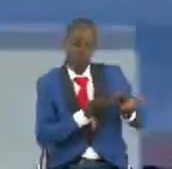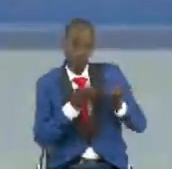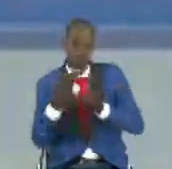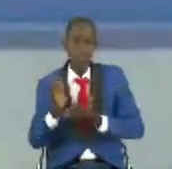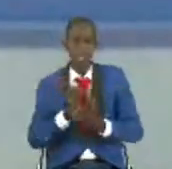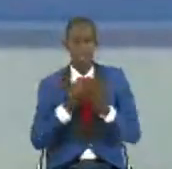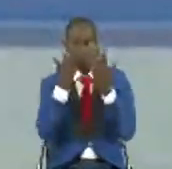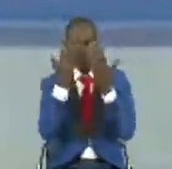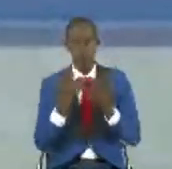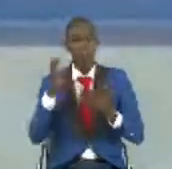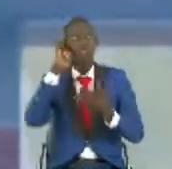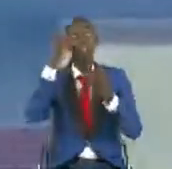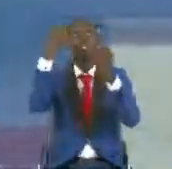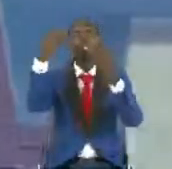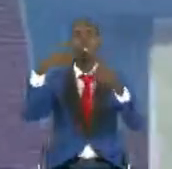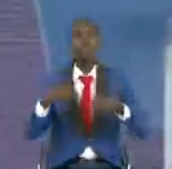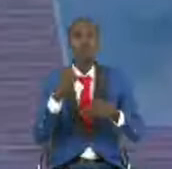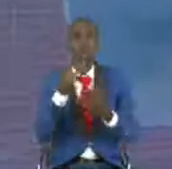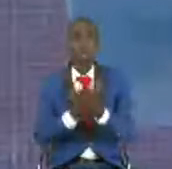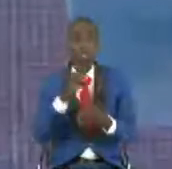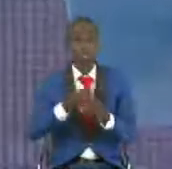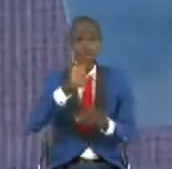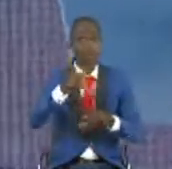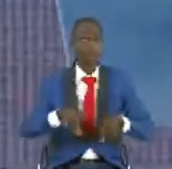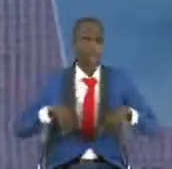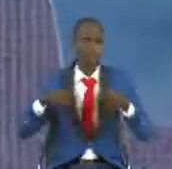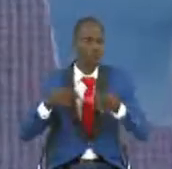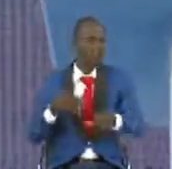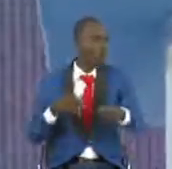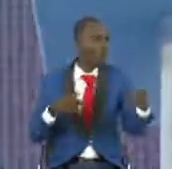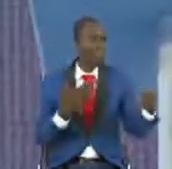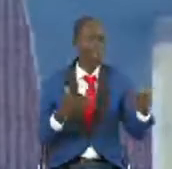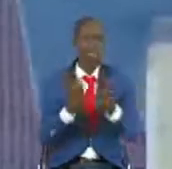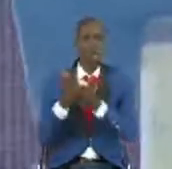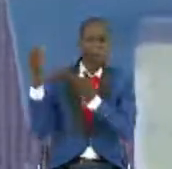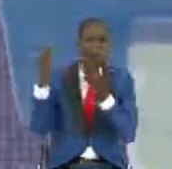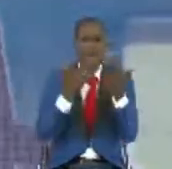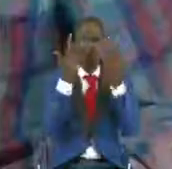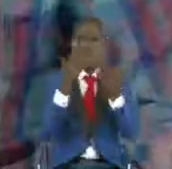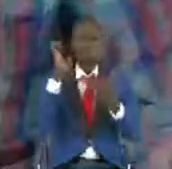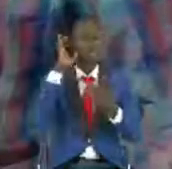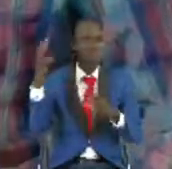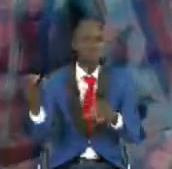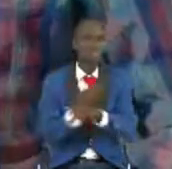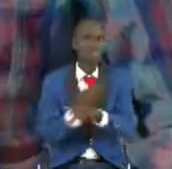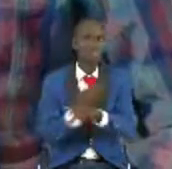s'est chargé. Et nous l'avons, pour que dans ta vie, tout cela qui cause la douleur, il a déjà tout porté.